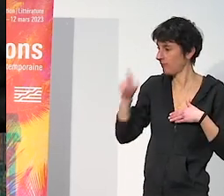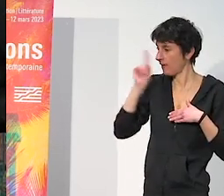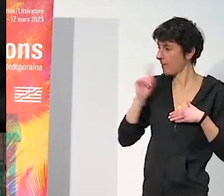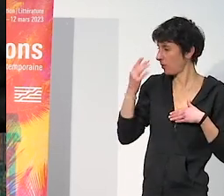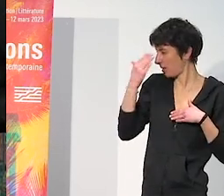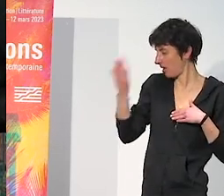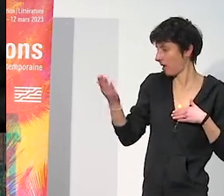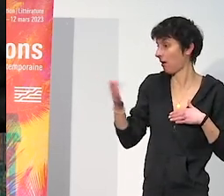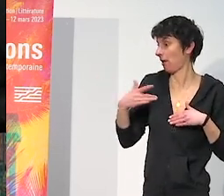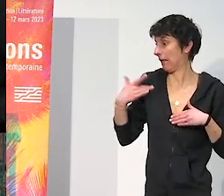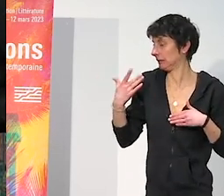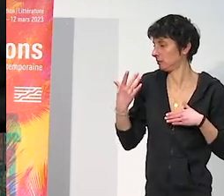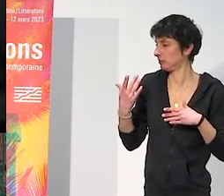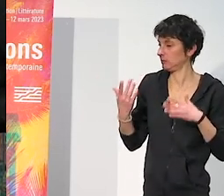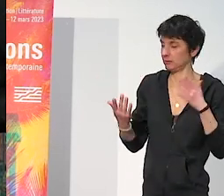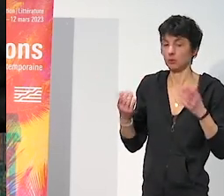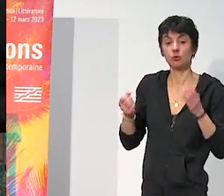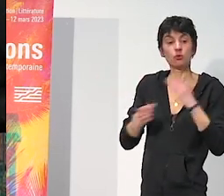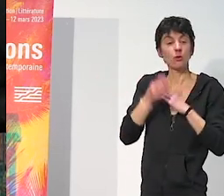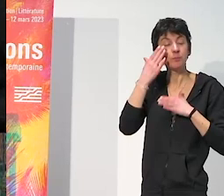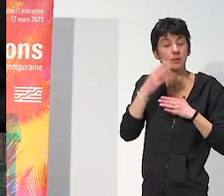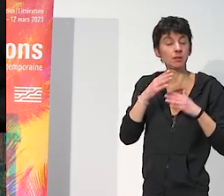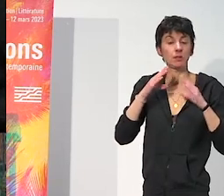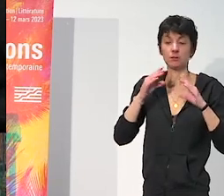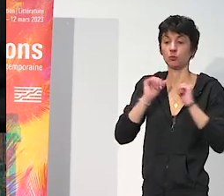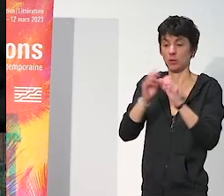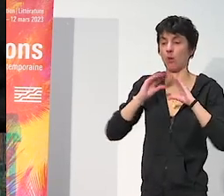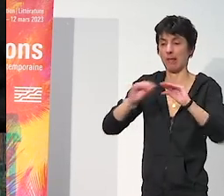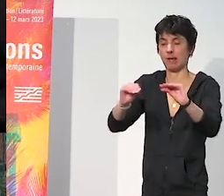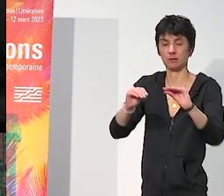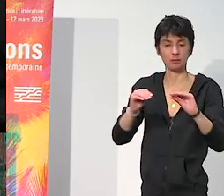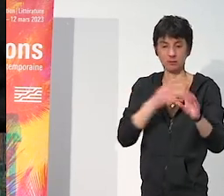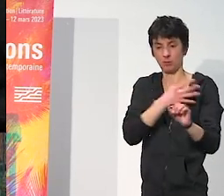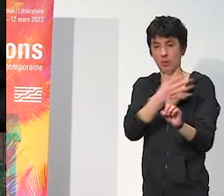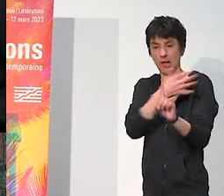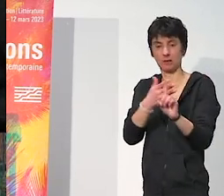fait. Sauf si je contextualise et que c'est un roman,